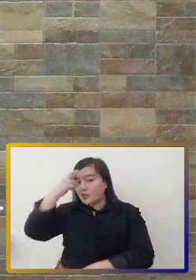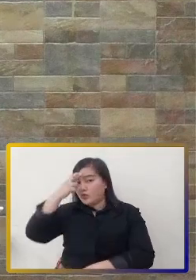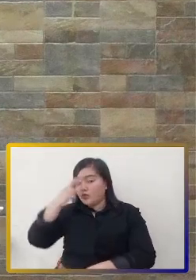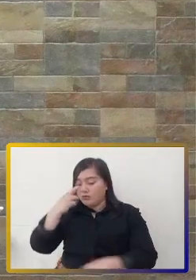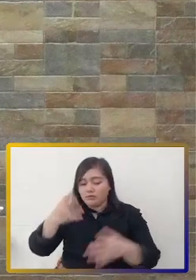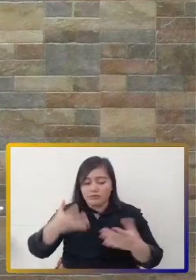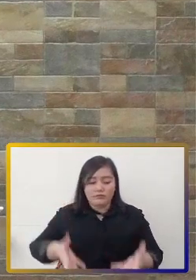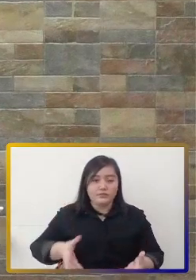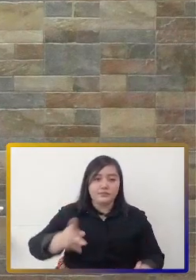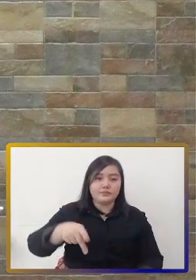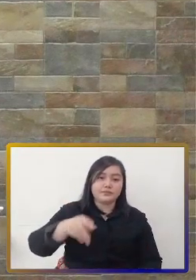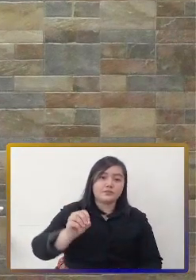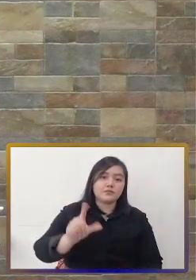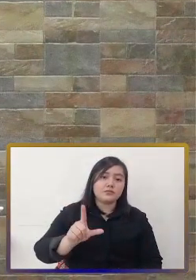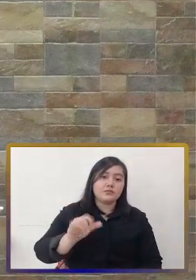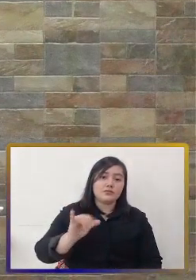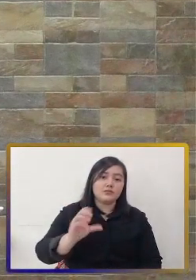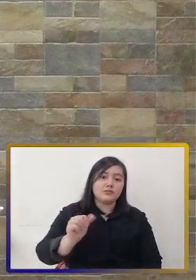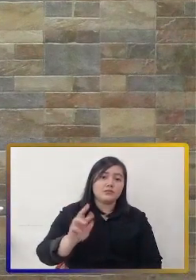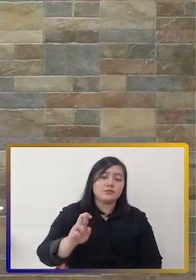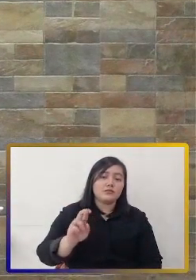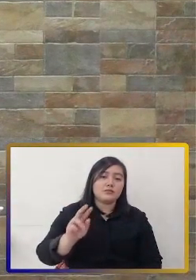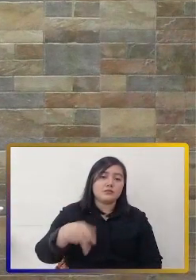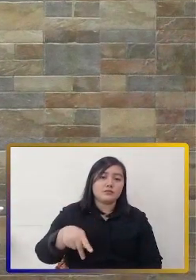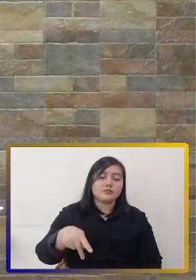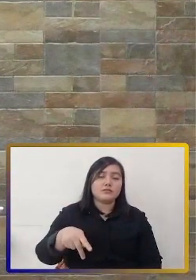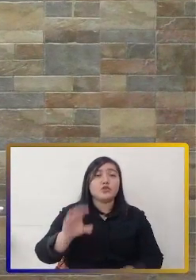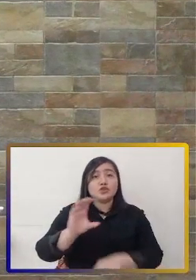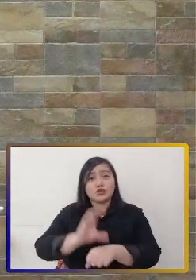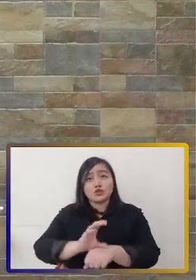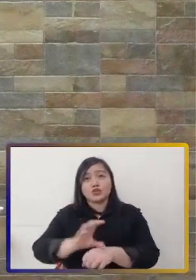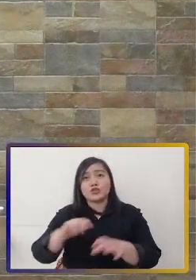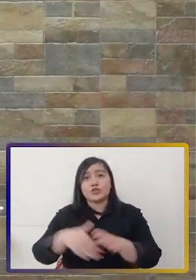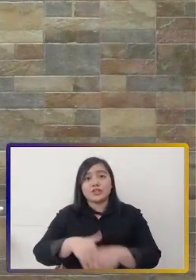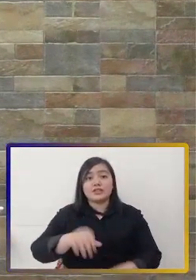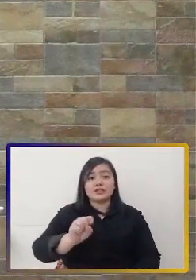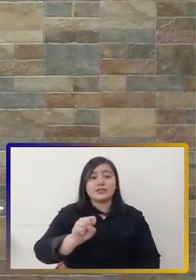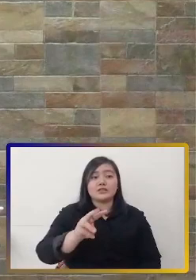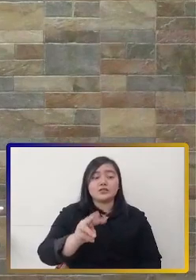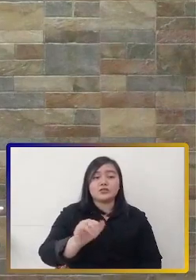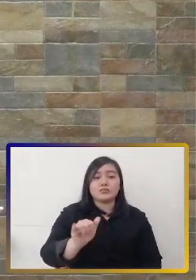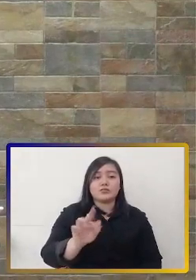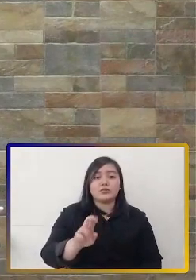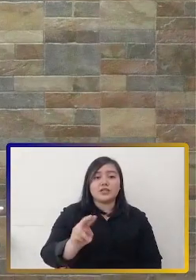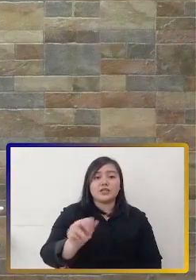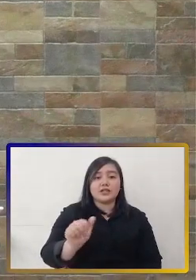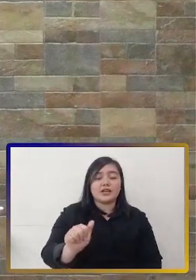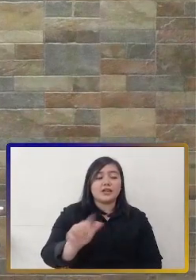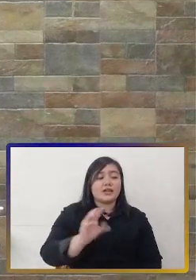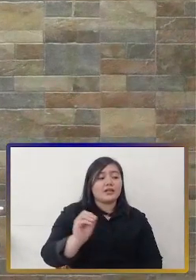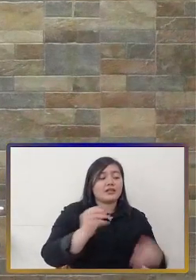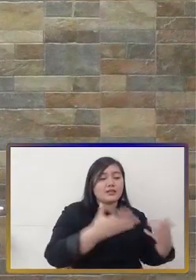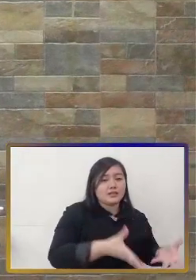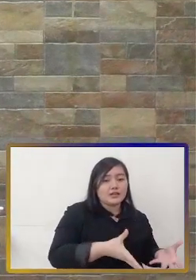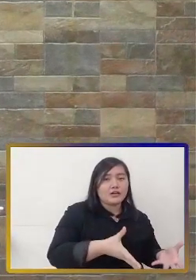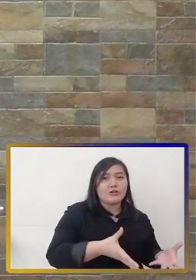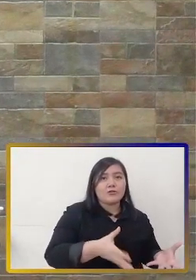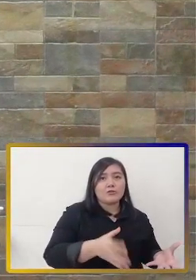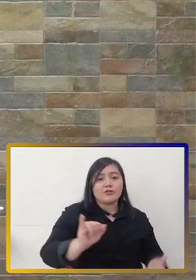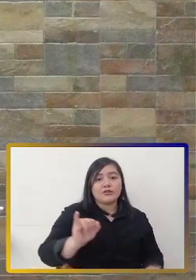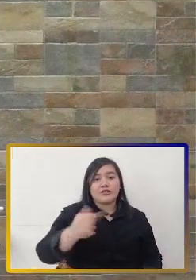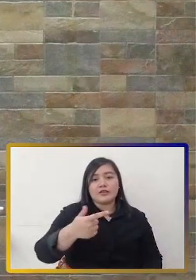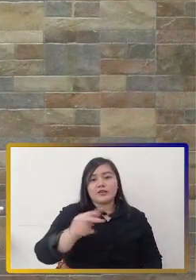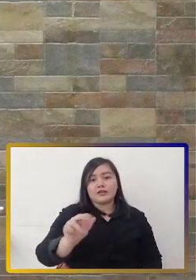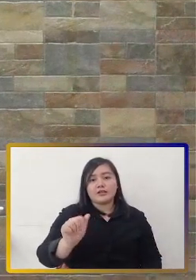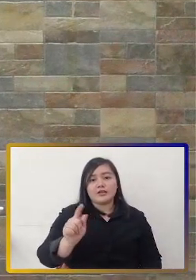po isang libro na nasusulat na may sinasabi po about Ignatius. Sabi po dito, he was a pastor